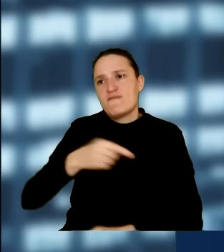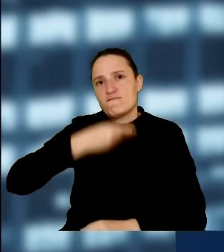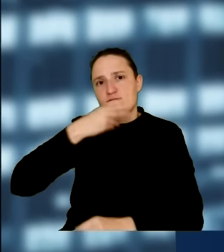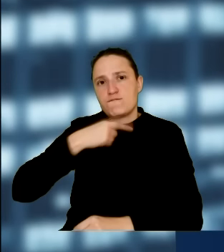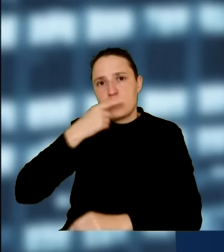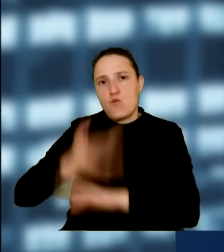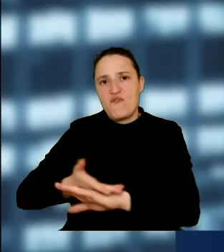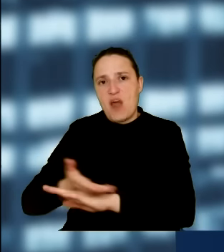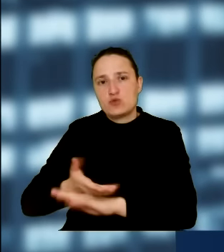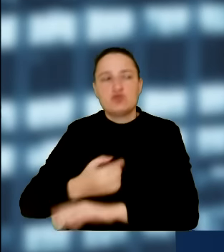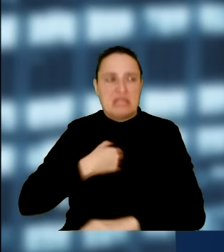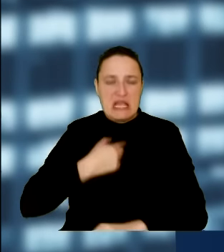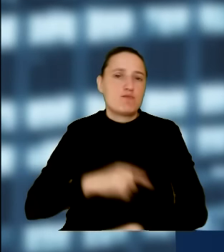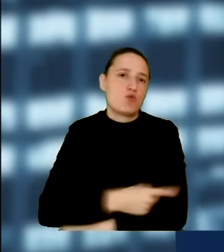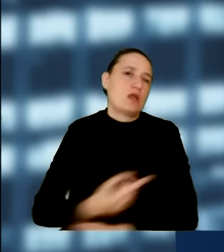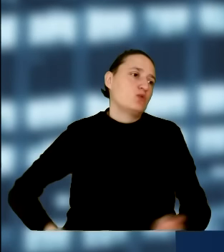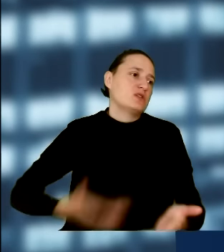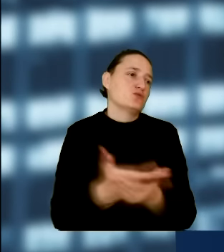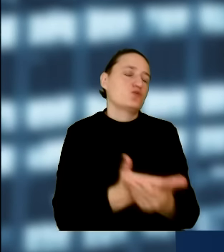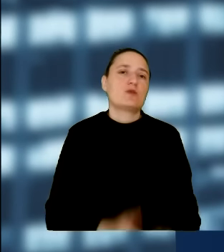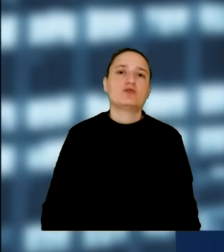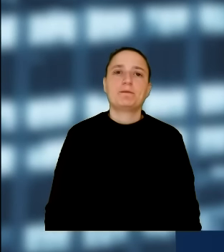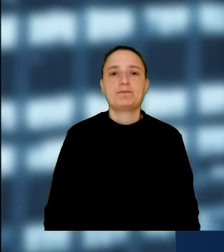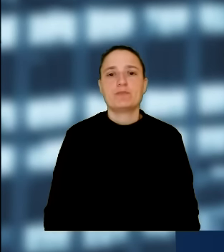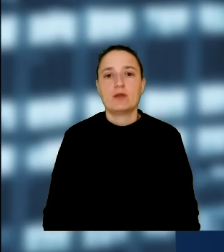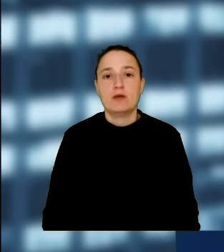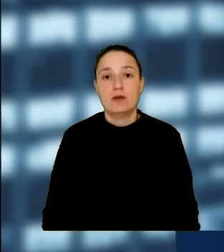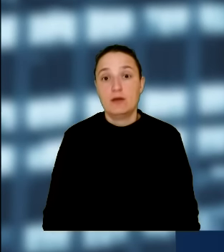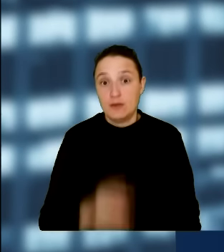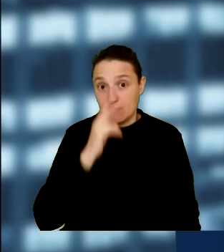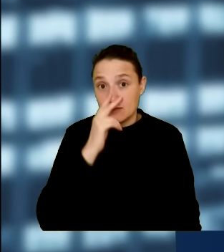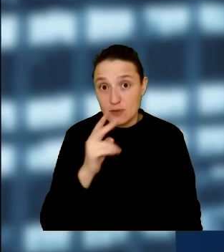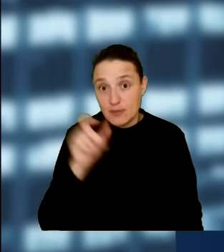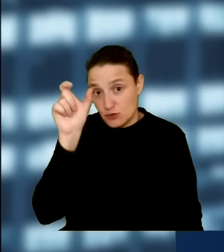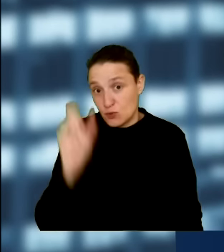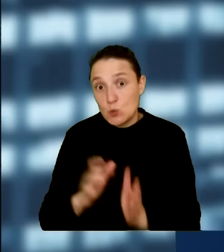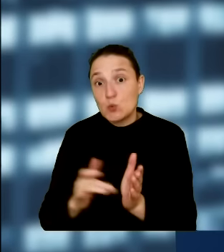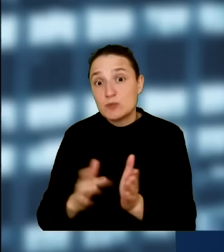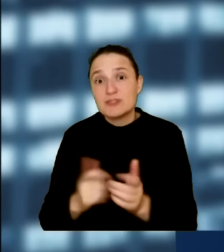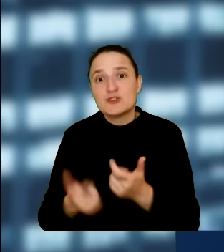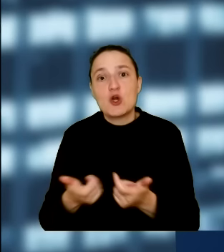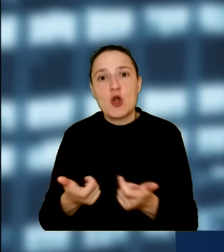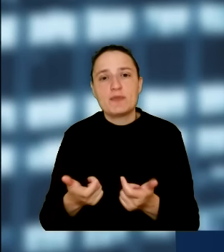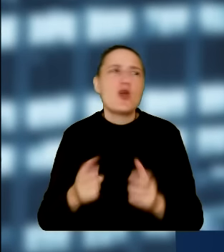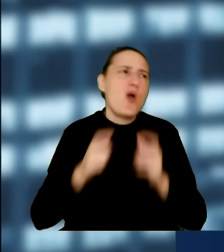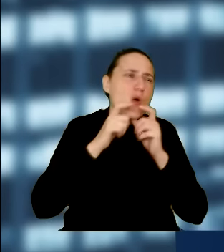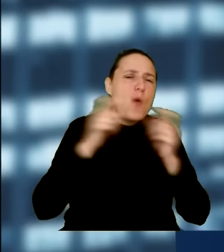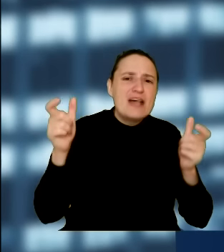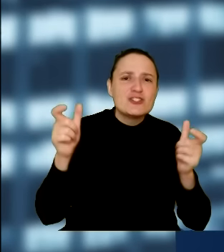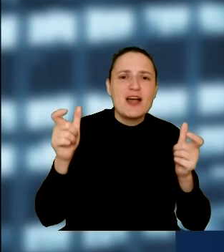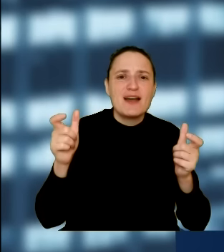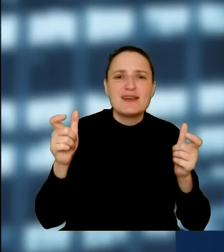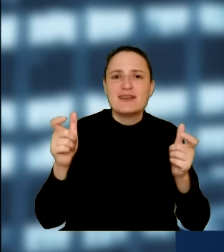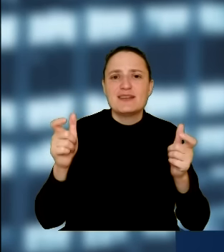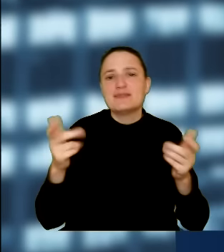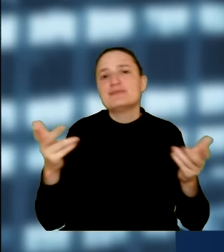współpracowników. Ja zwracam uwagę na ten gest Tuska. Oni to ogłosili,